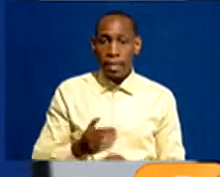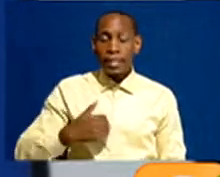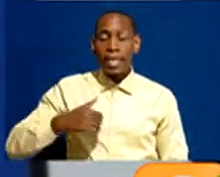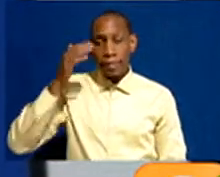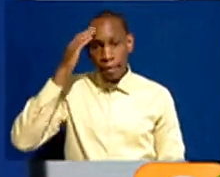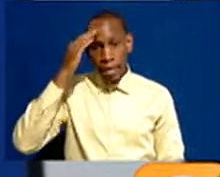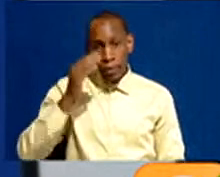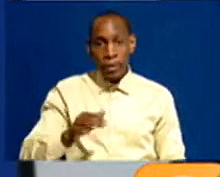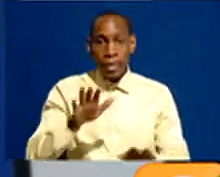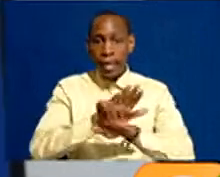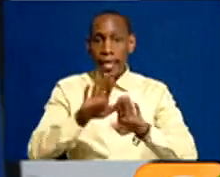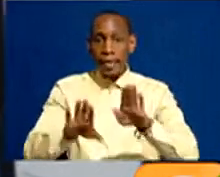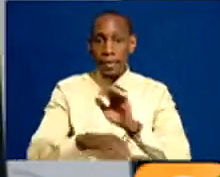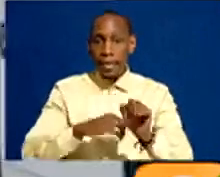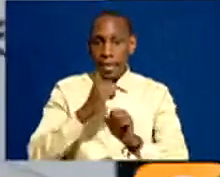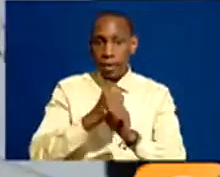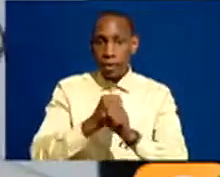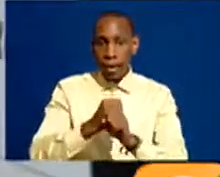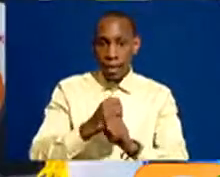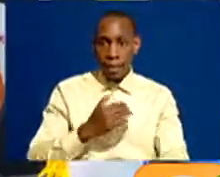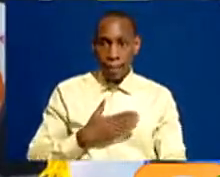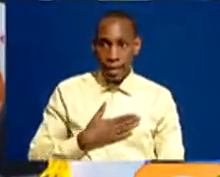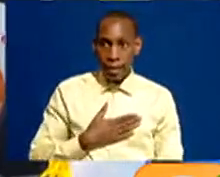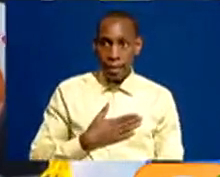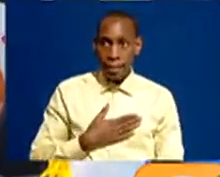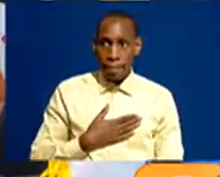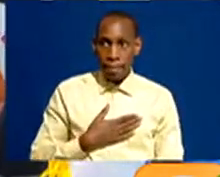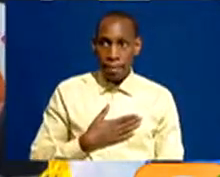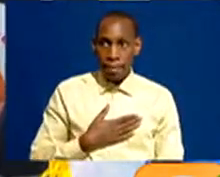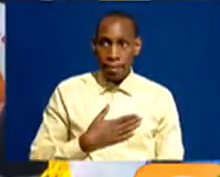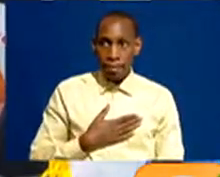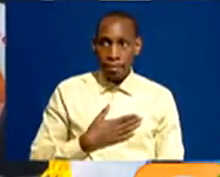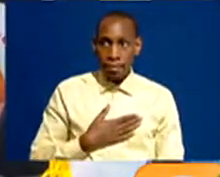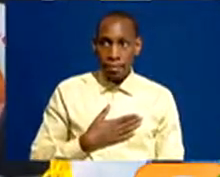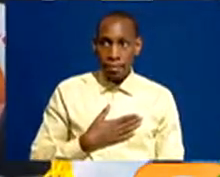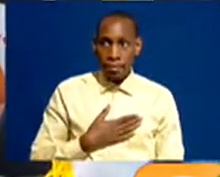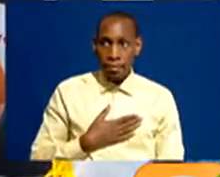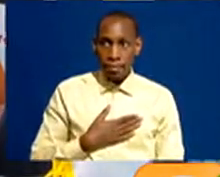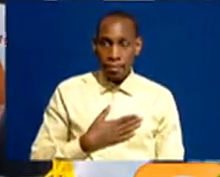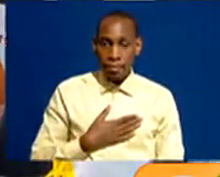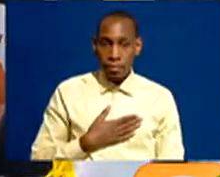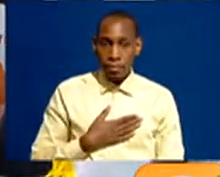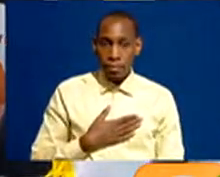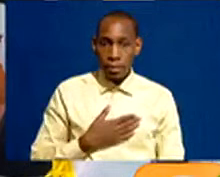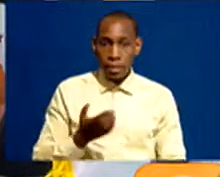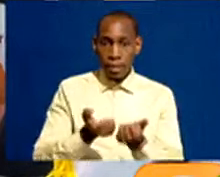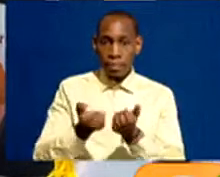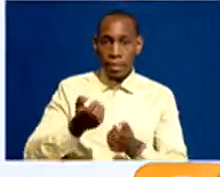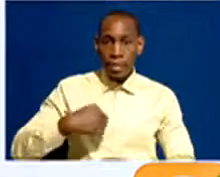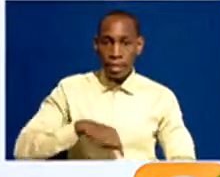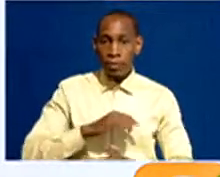najua kila kitu na operation zote za kazi yangu. Na kufanya hivyo, our business